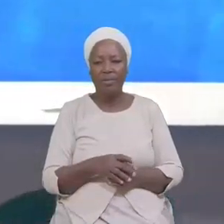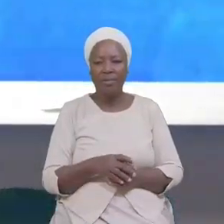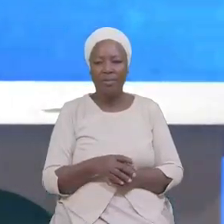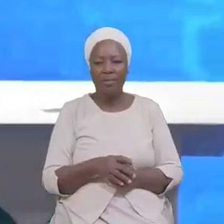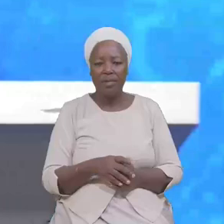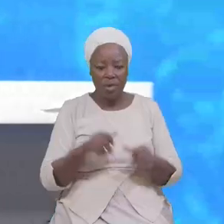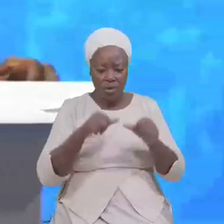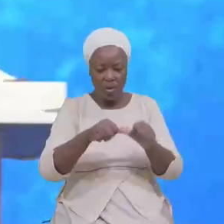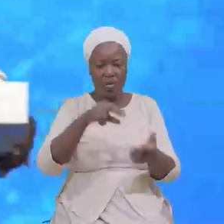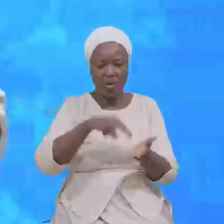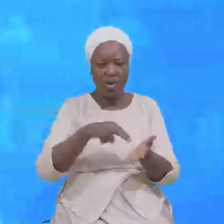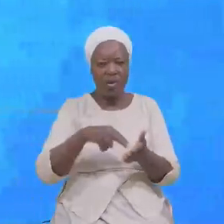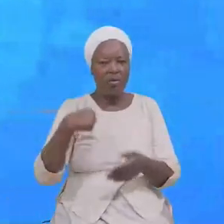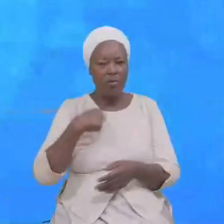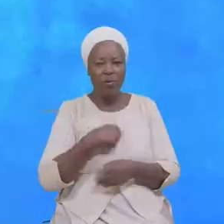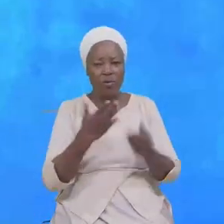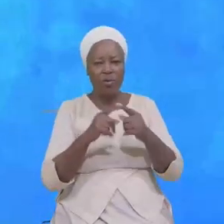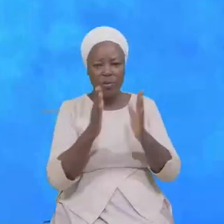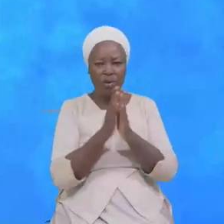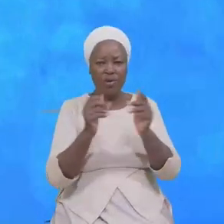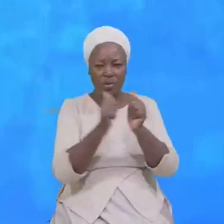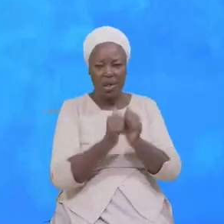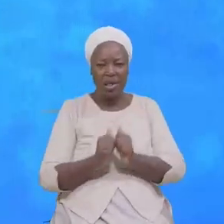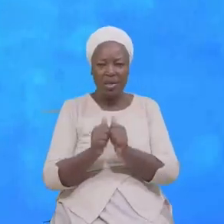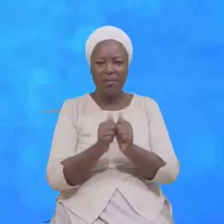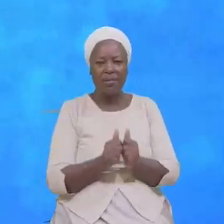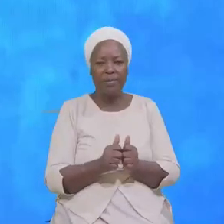Toujours debout. Nous allons prier ensemble.